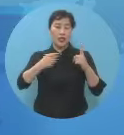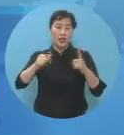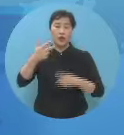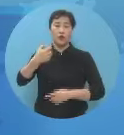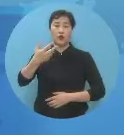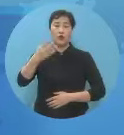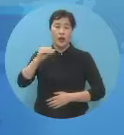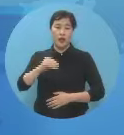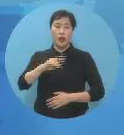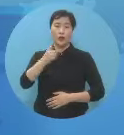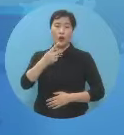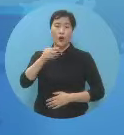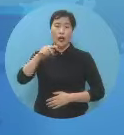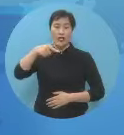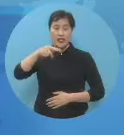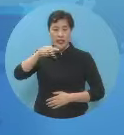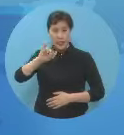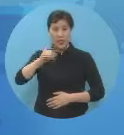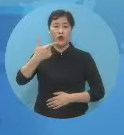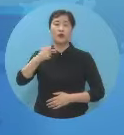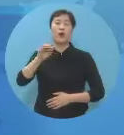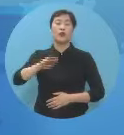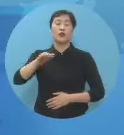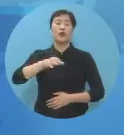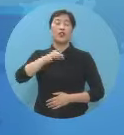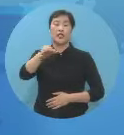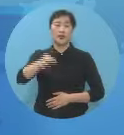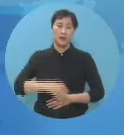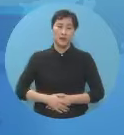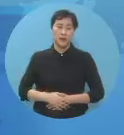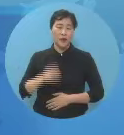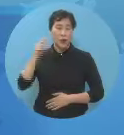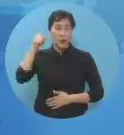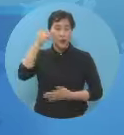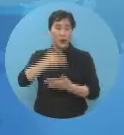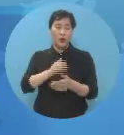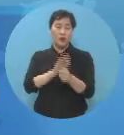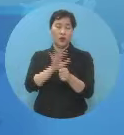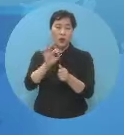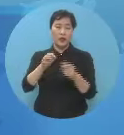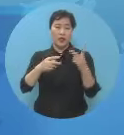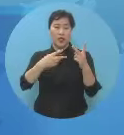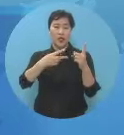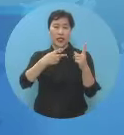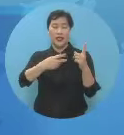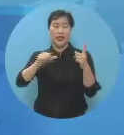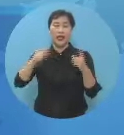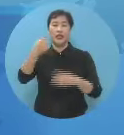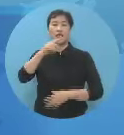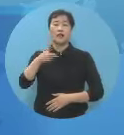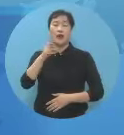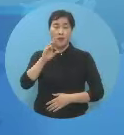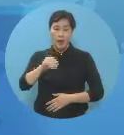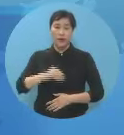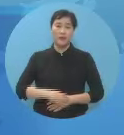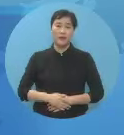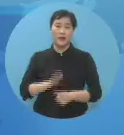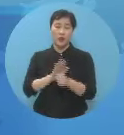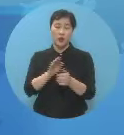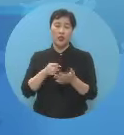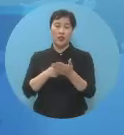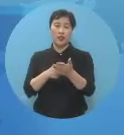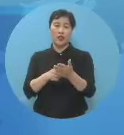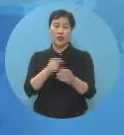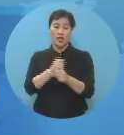원, 도라지는 헥타르당 6만 원 정도 지급됩니다. 호두 폐업 지원금은 헥타르당 1,200만 원입니다.